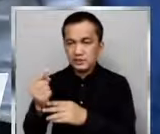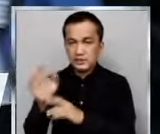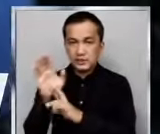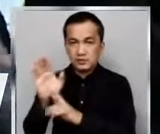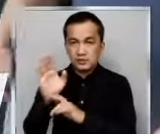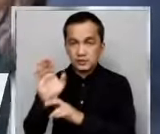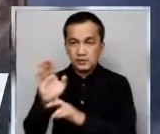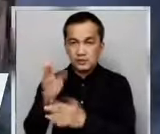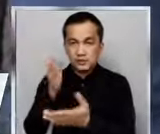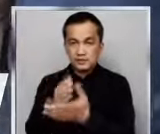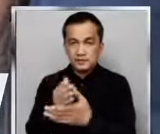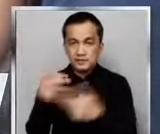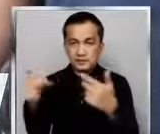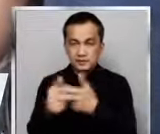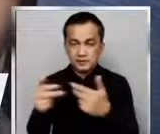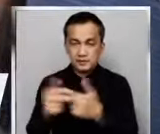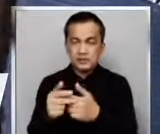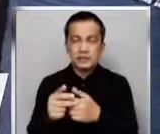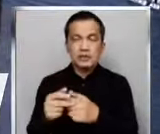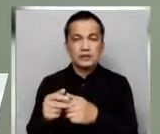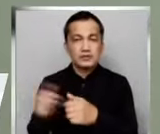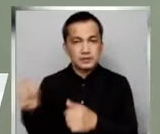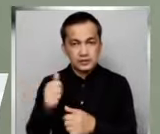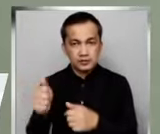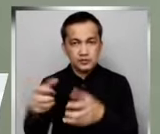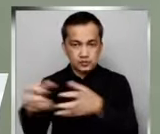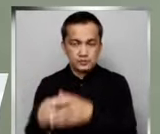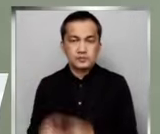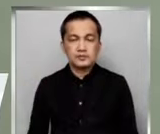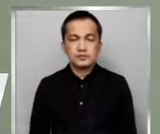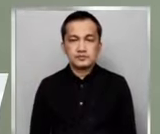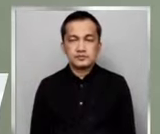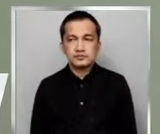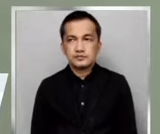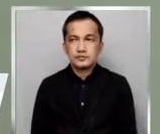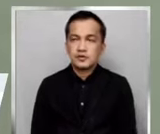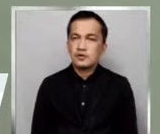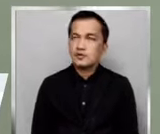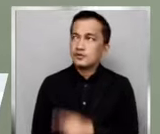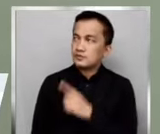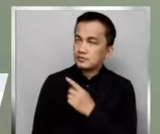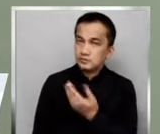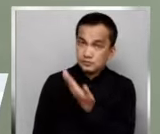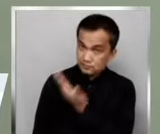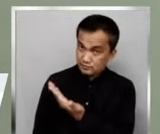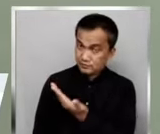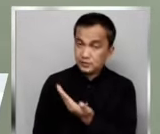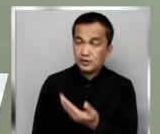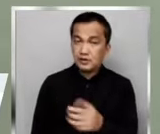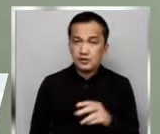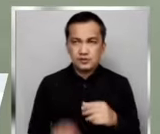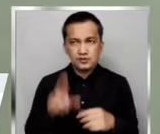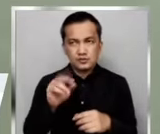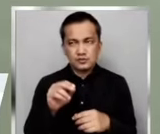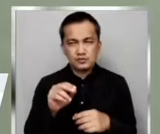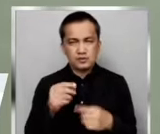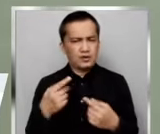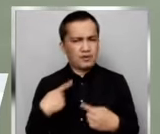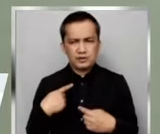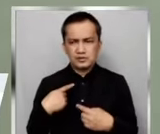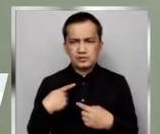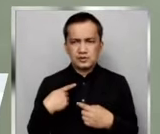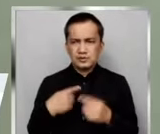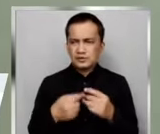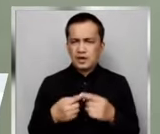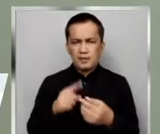bans ng Il transport group there is no pressure for us for this Strike because more